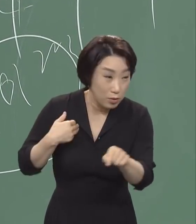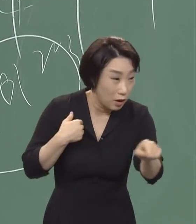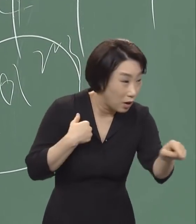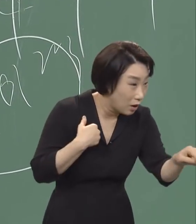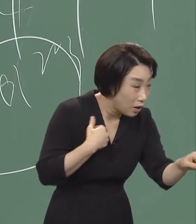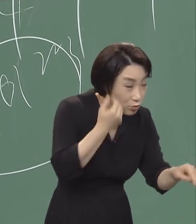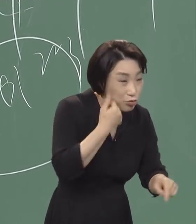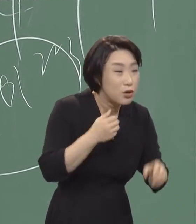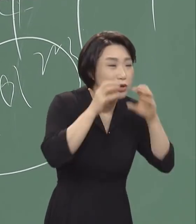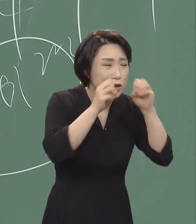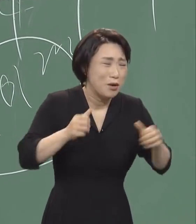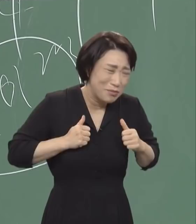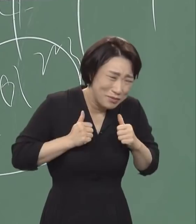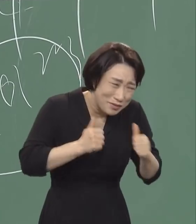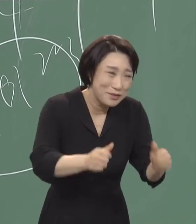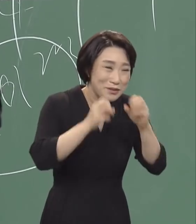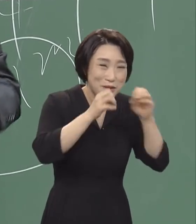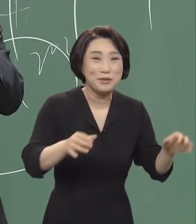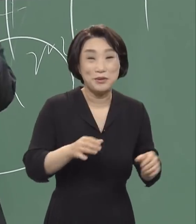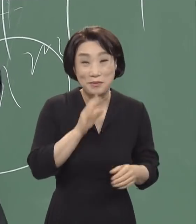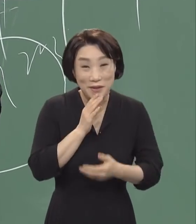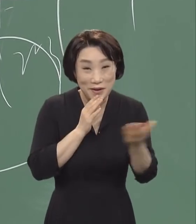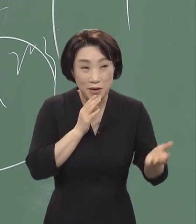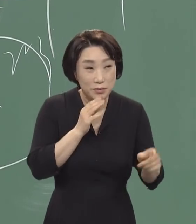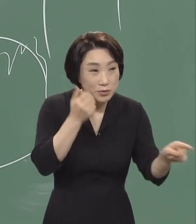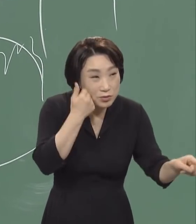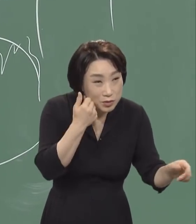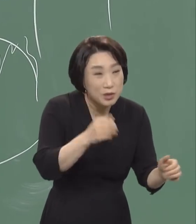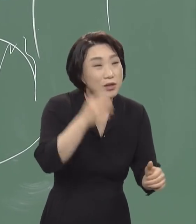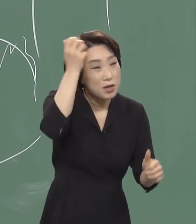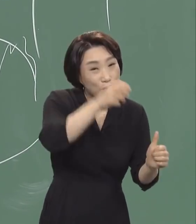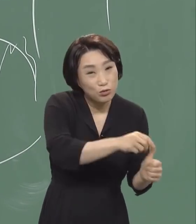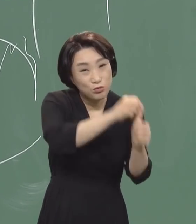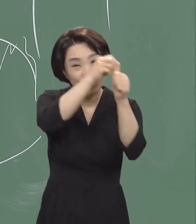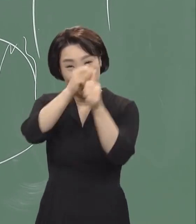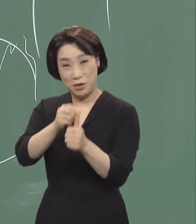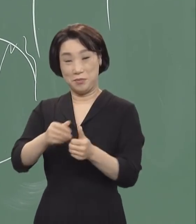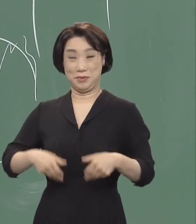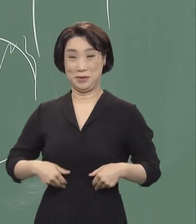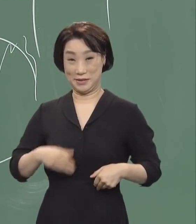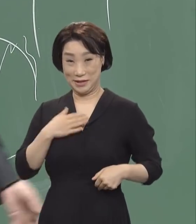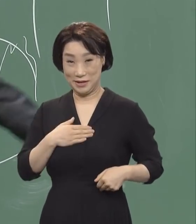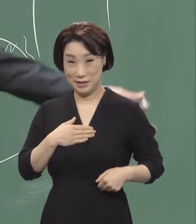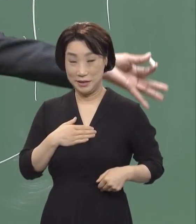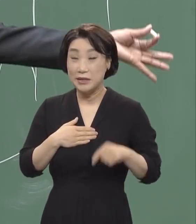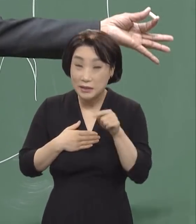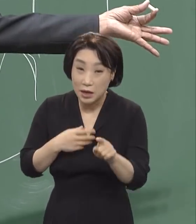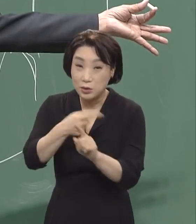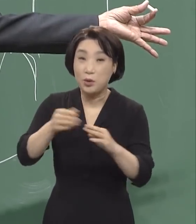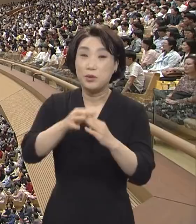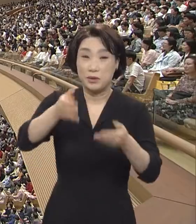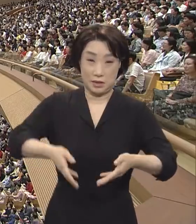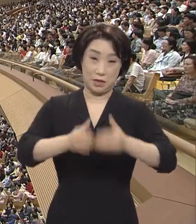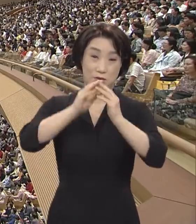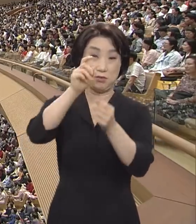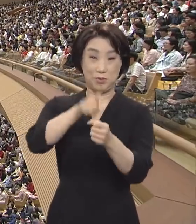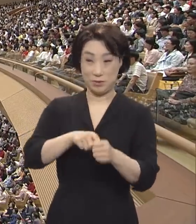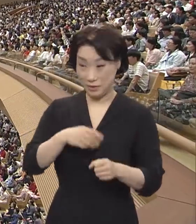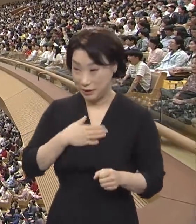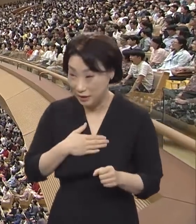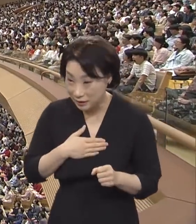지옥 가는 사람에게 푸짐한 천두에서 그 사람을 살려내려고 하는 것입니다 이게 교회의 목적이에요